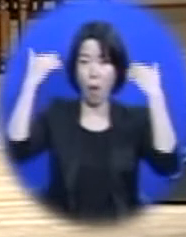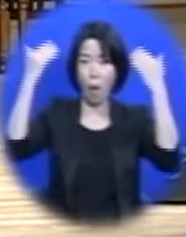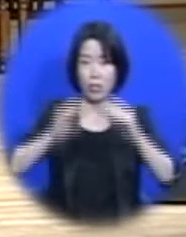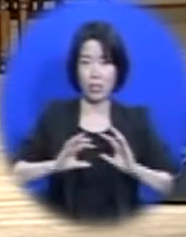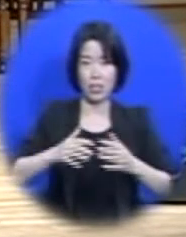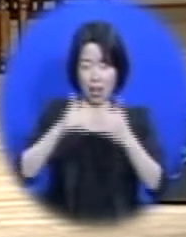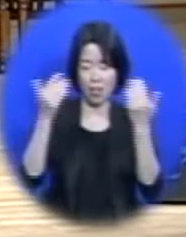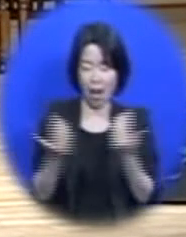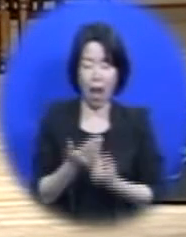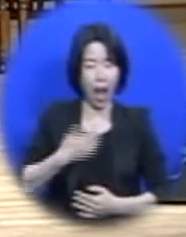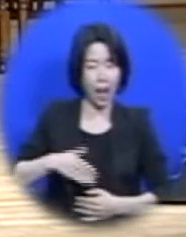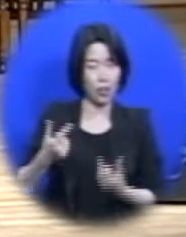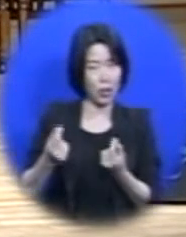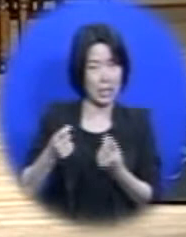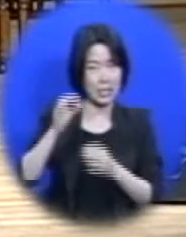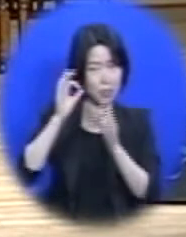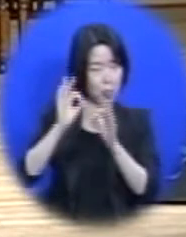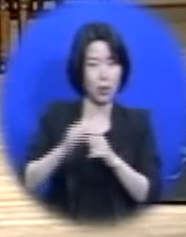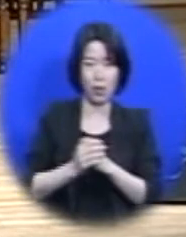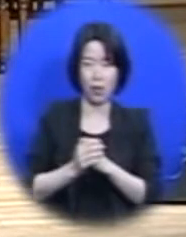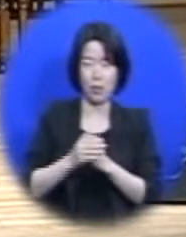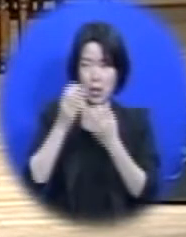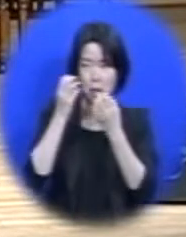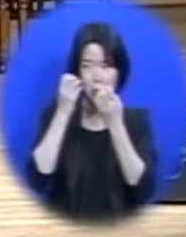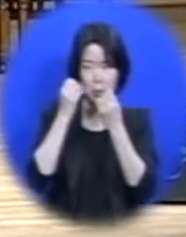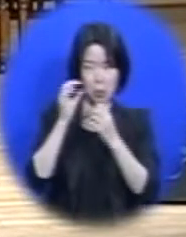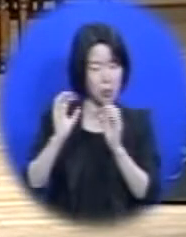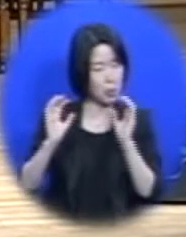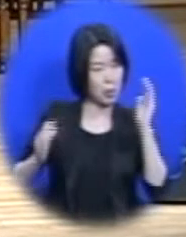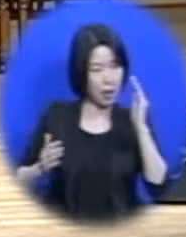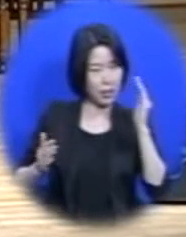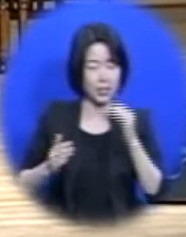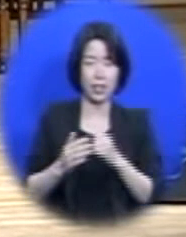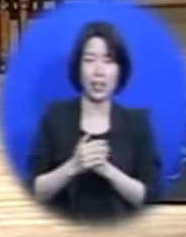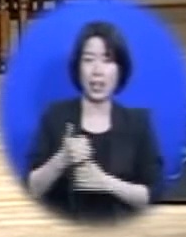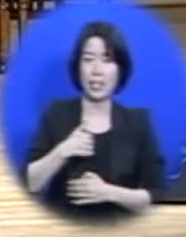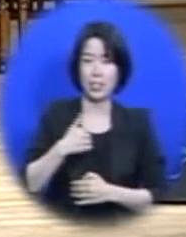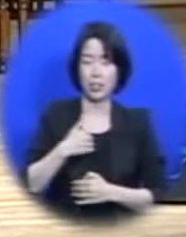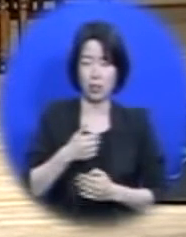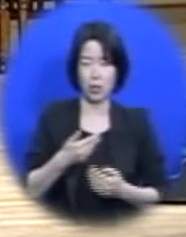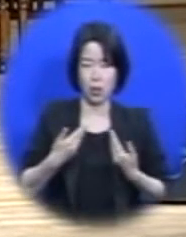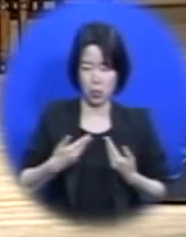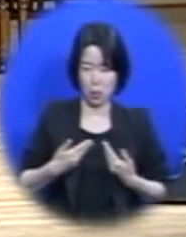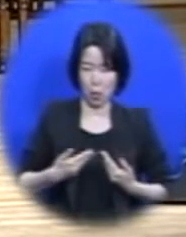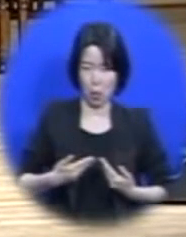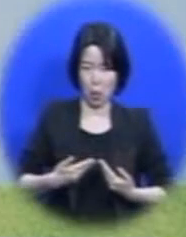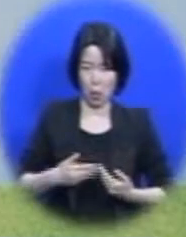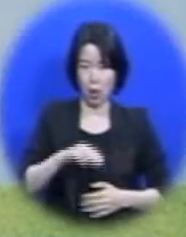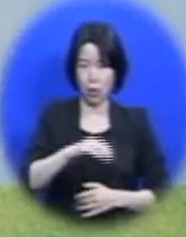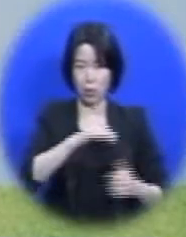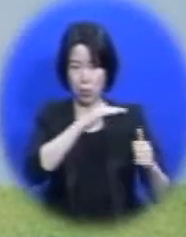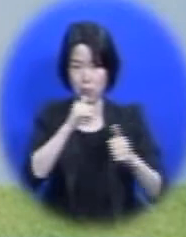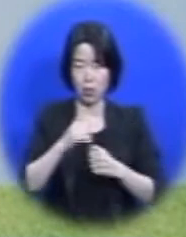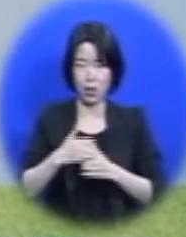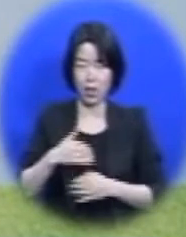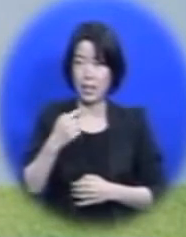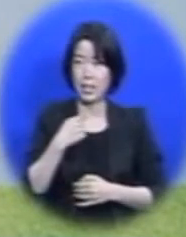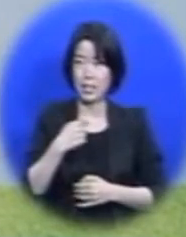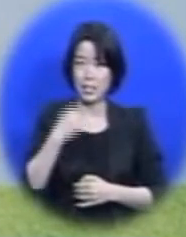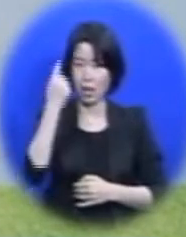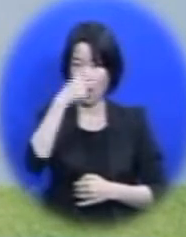알고 있는 것 같아요. 무언가 신비로운 아이인데 저를 조용한 곳으로 부르더니 제 얼굴을